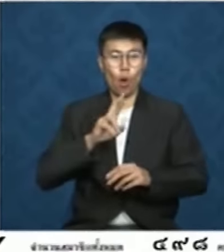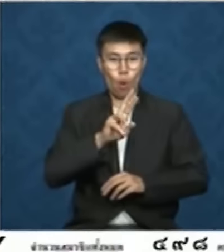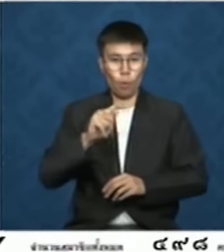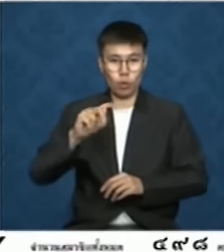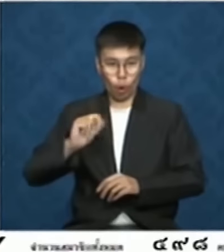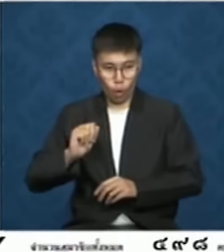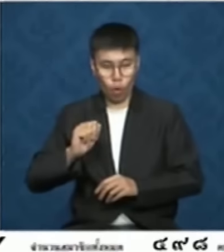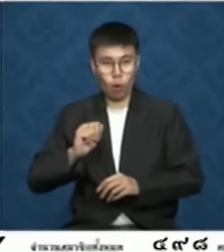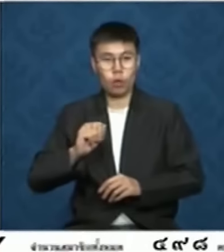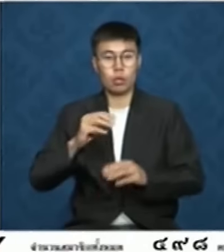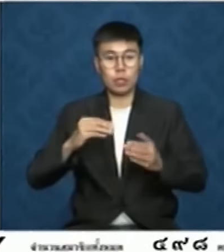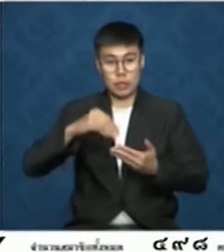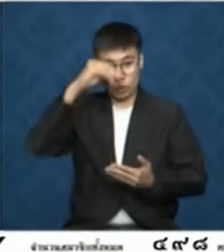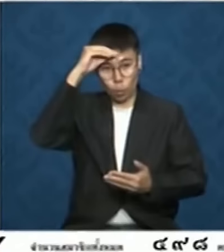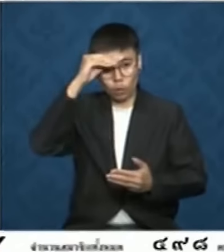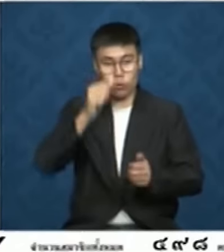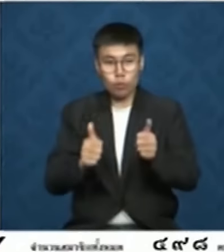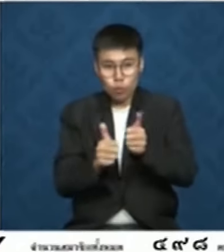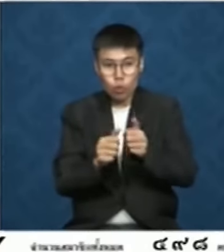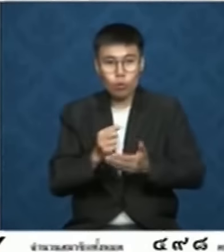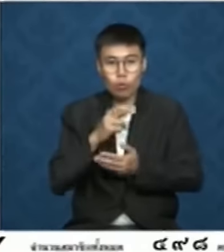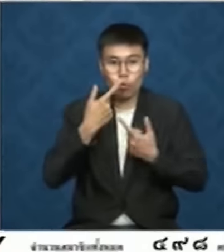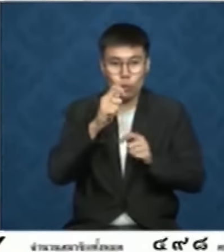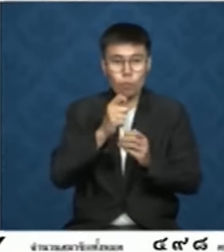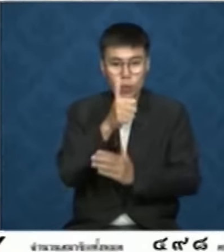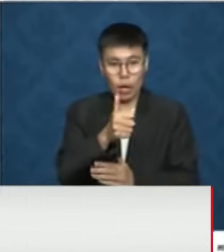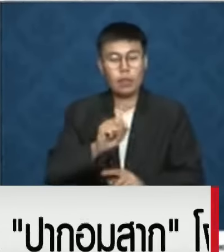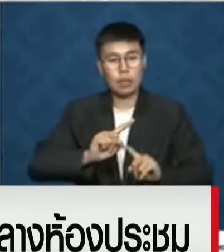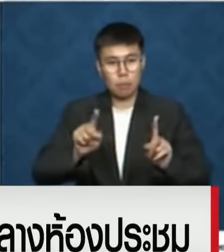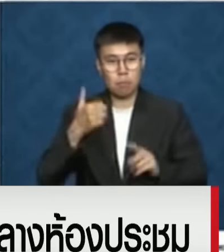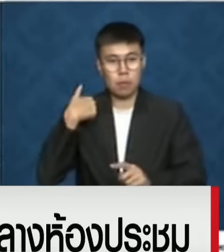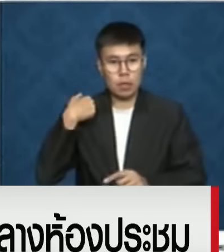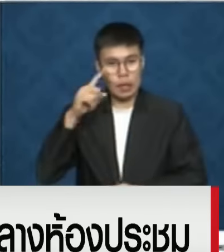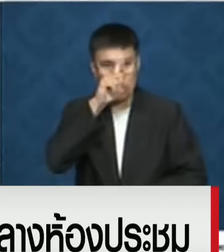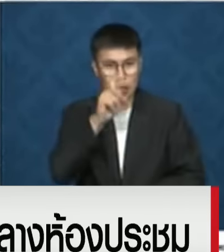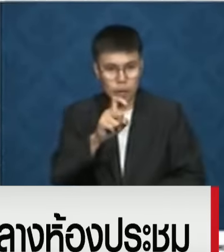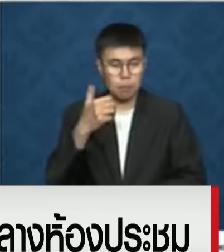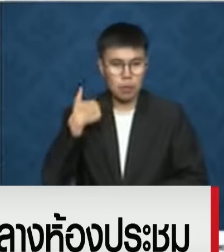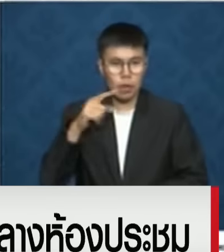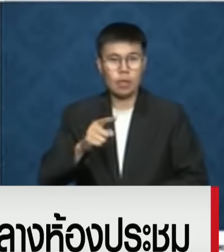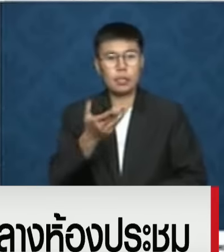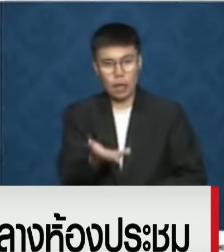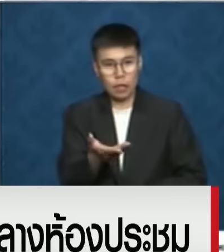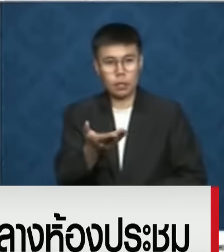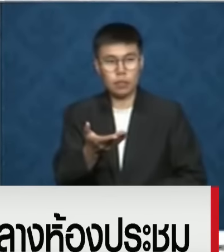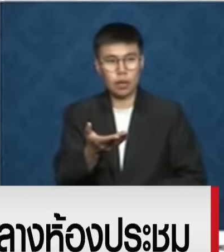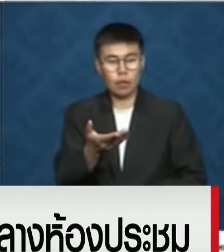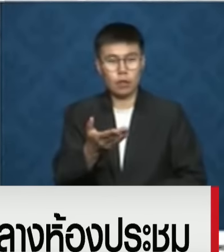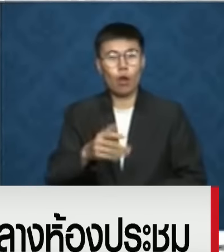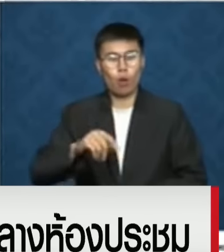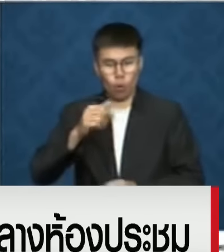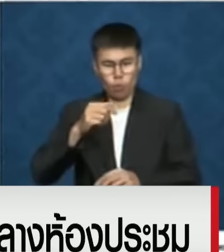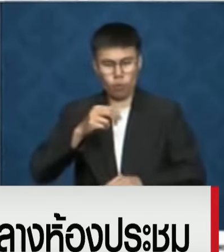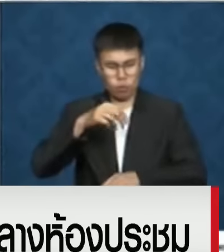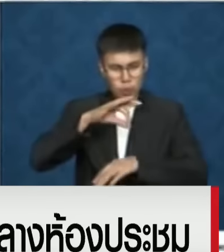ปารมีวัยจงเจริญค่ะพูดถึงเรื่องการทุจริตโครงการอาหารกลางวันเด็กนักเรียนโรงเรียนราชประชาเคราะห์ 21ที่แม่